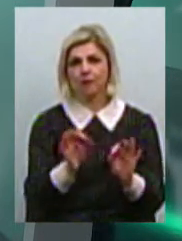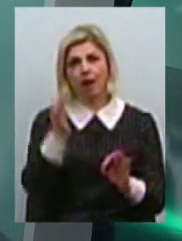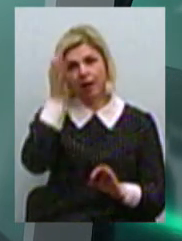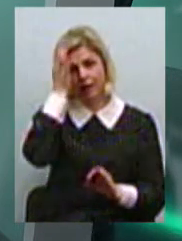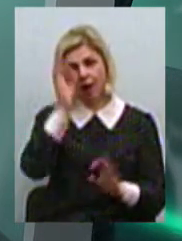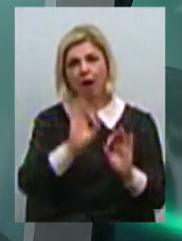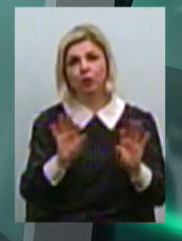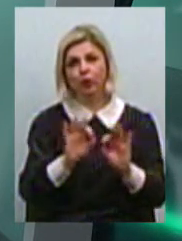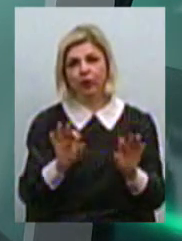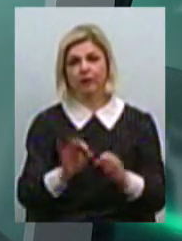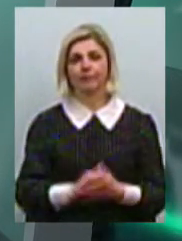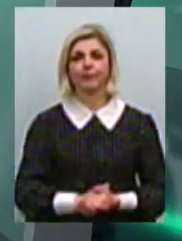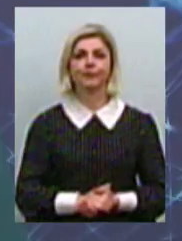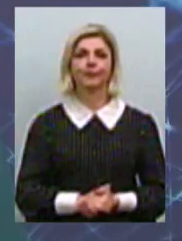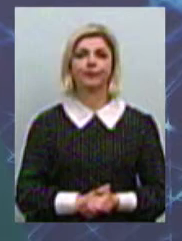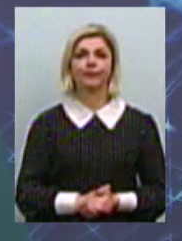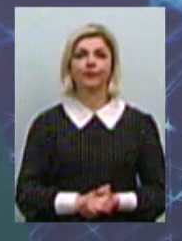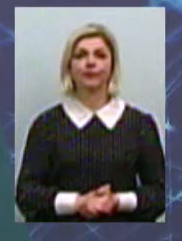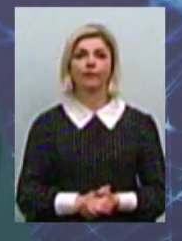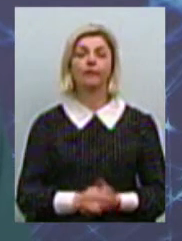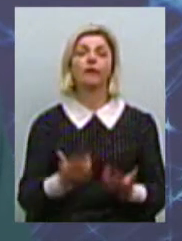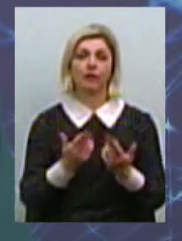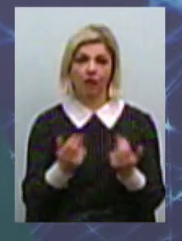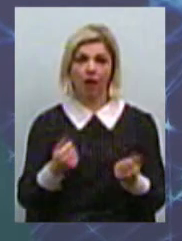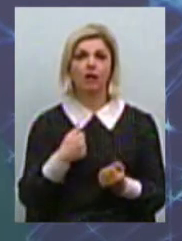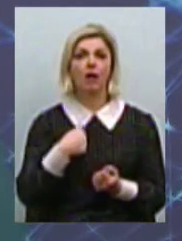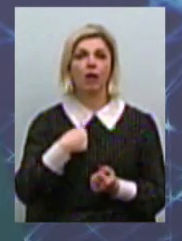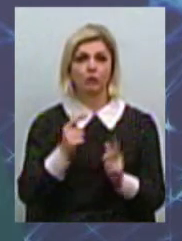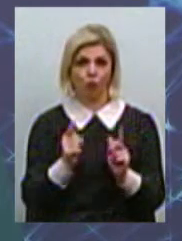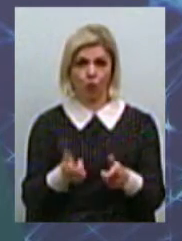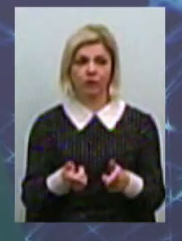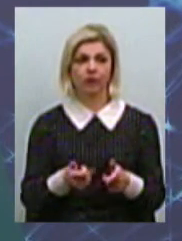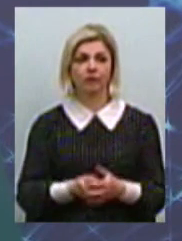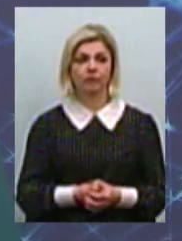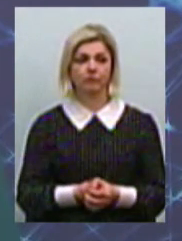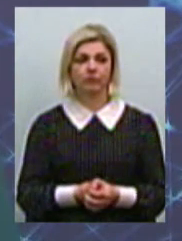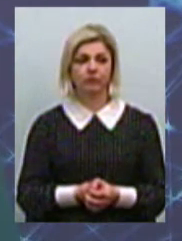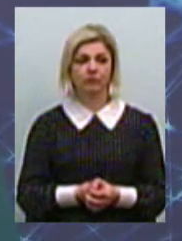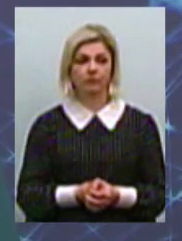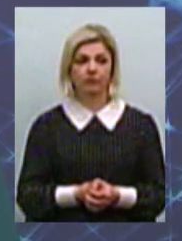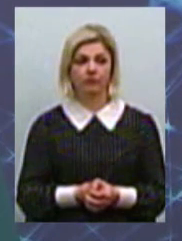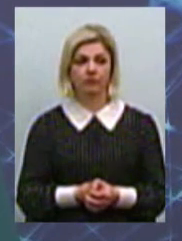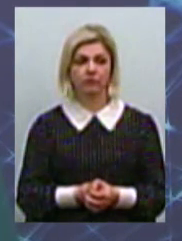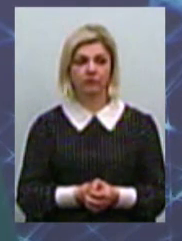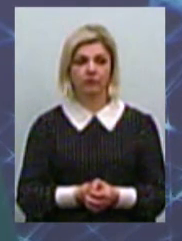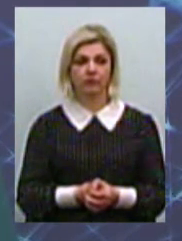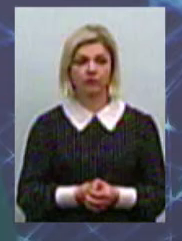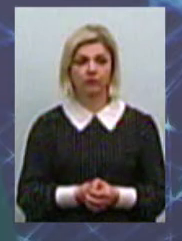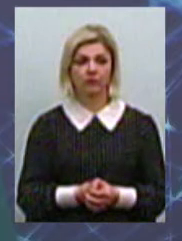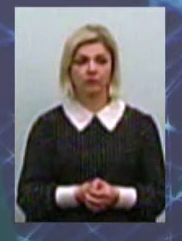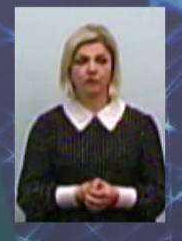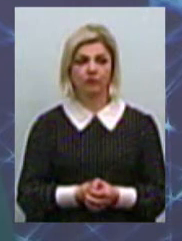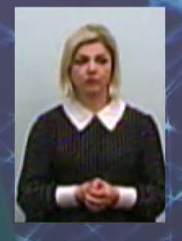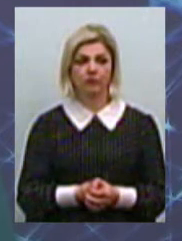і розповідати. Так, я згоден. Ви знаєте, скажу відверто, що